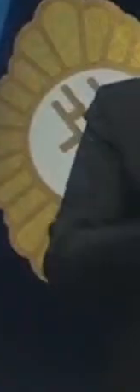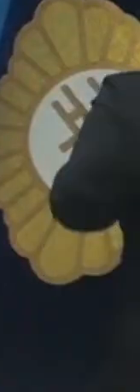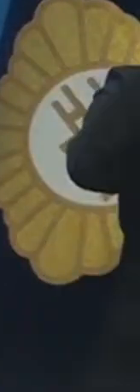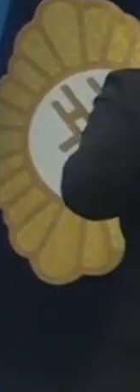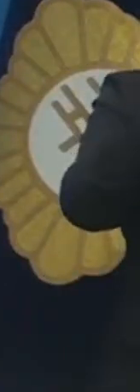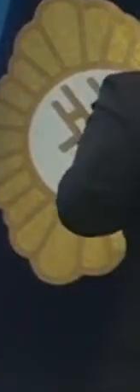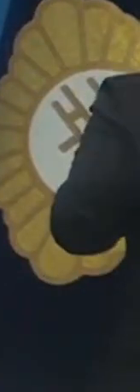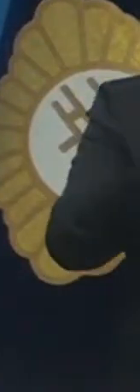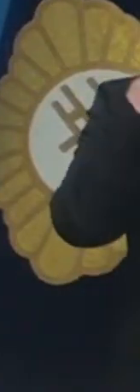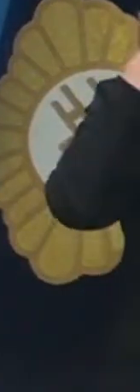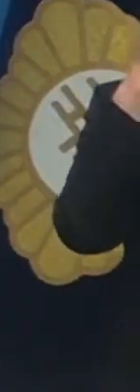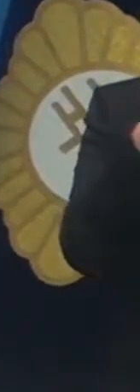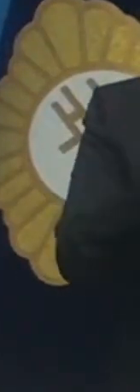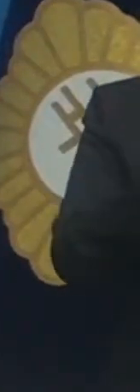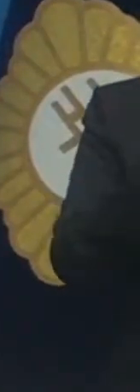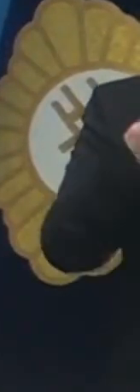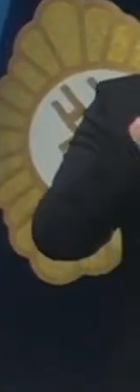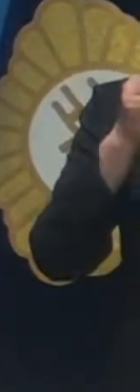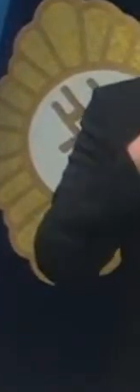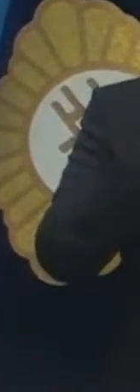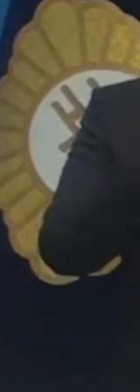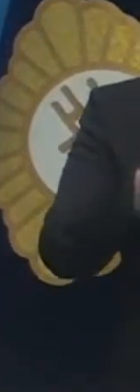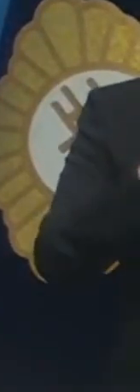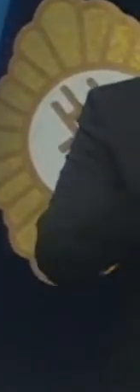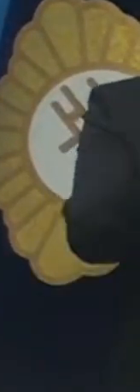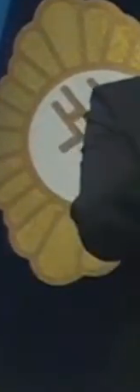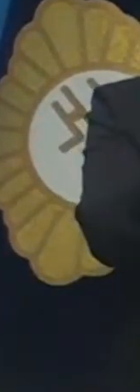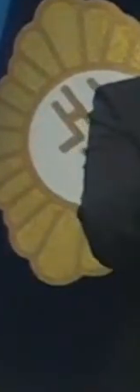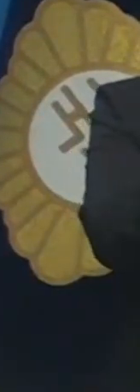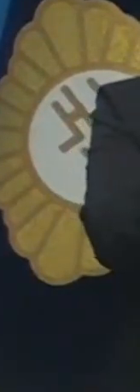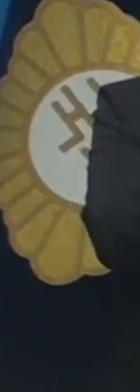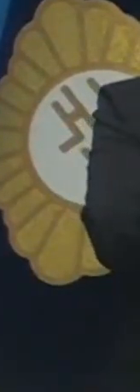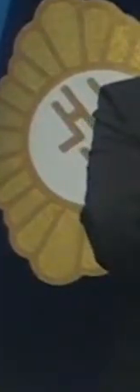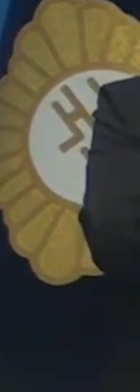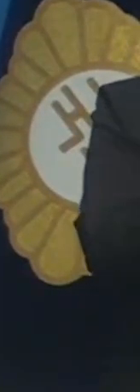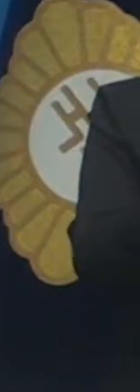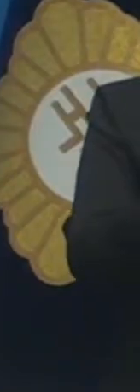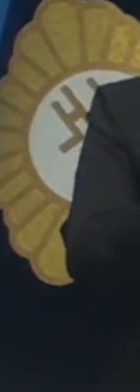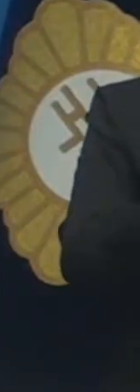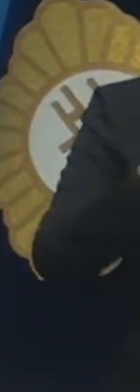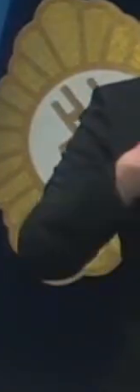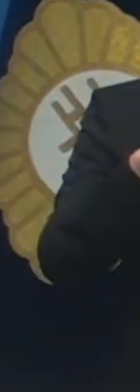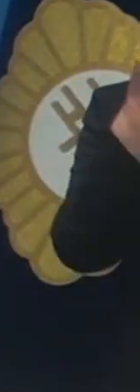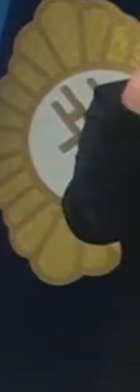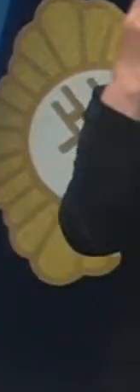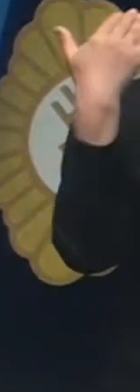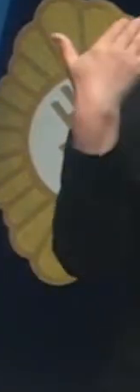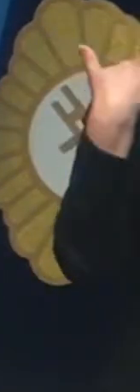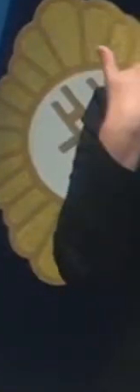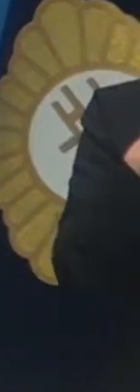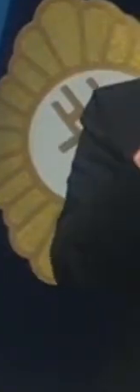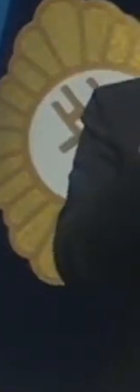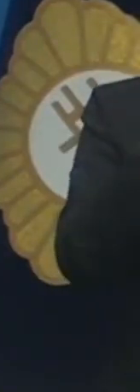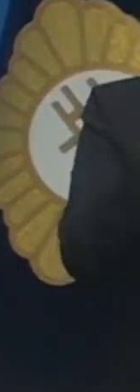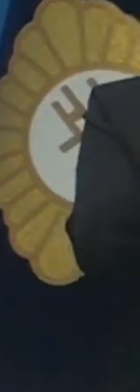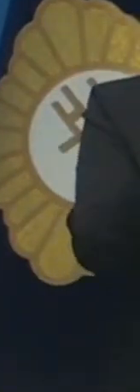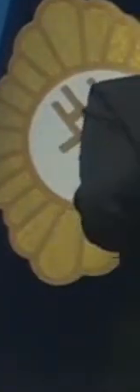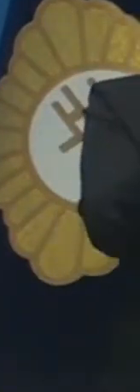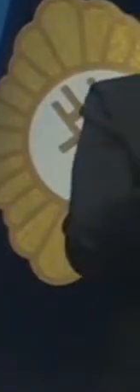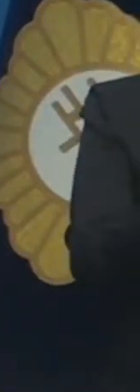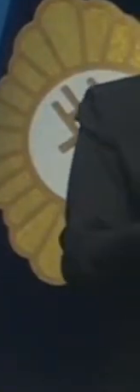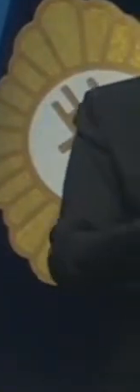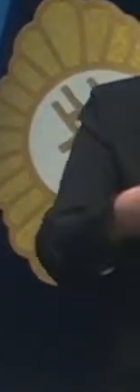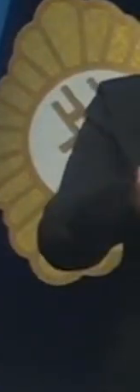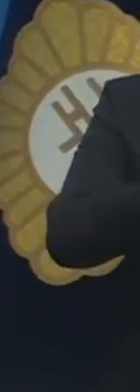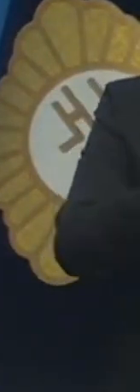숙명여대의 석사학위 취소 이후 진행되어야 할 후속 조치에 대해 국민대와 교육부의 적극적인